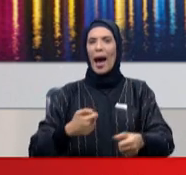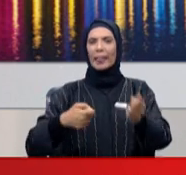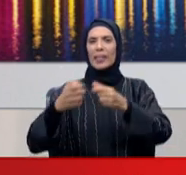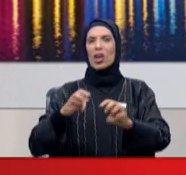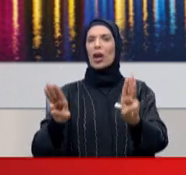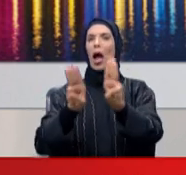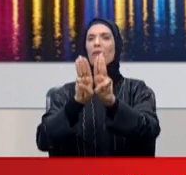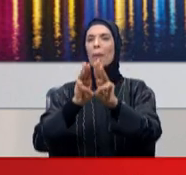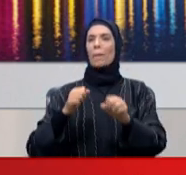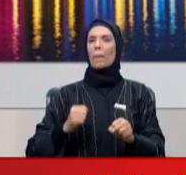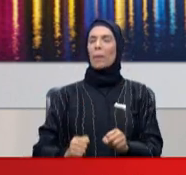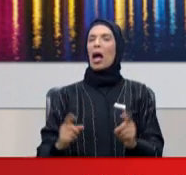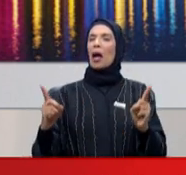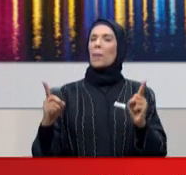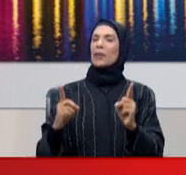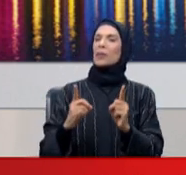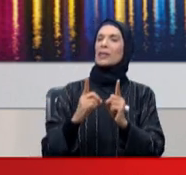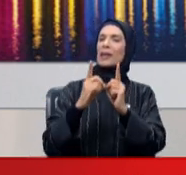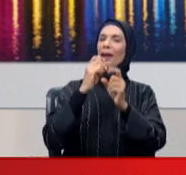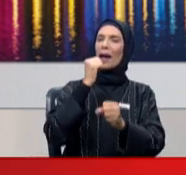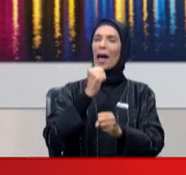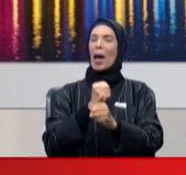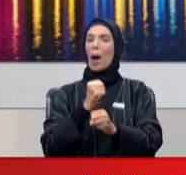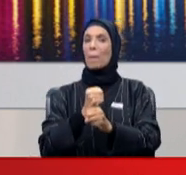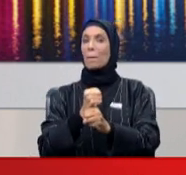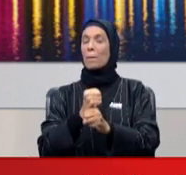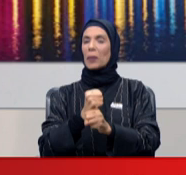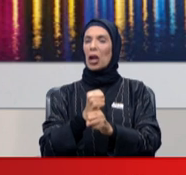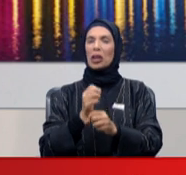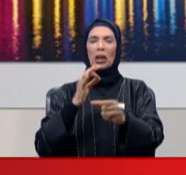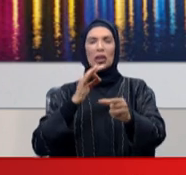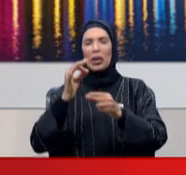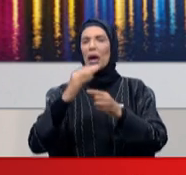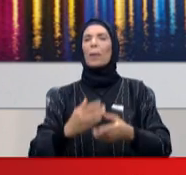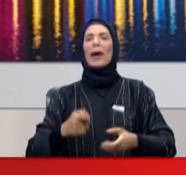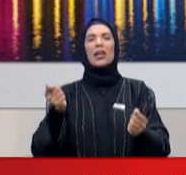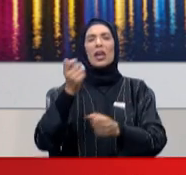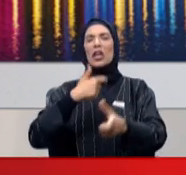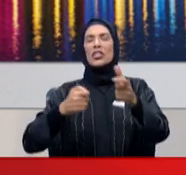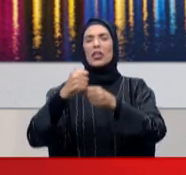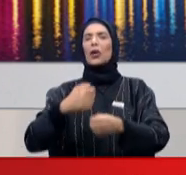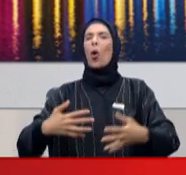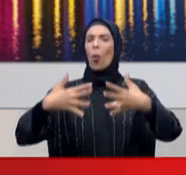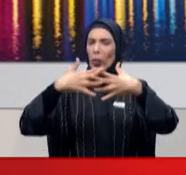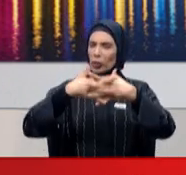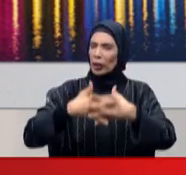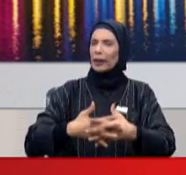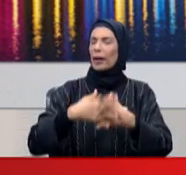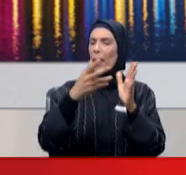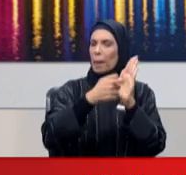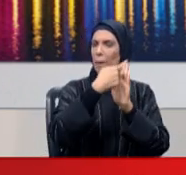البحرينية، تقليص الفجوة بين أصحاب أعمال التجارة الإلكترونية والمستهلكين. كما تتيح لأصحاب الأعمال